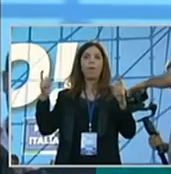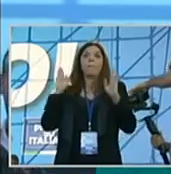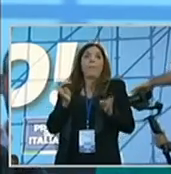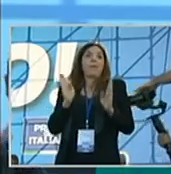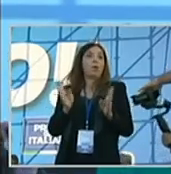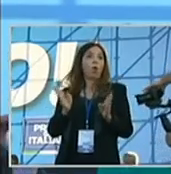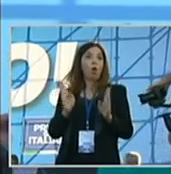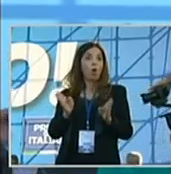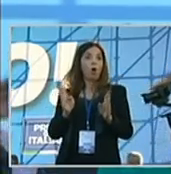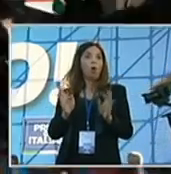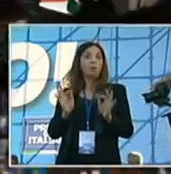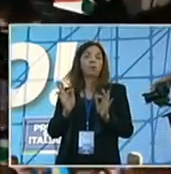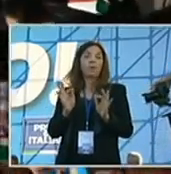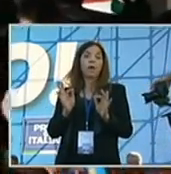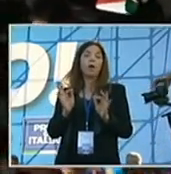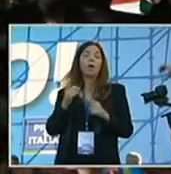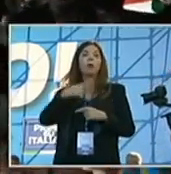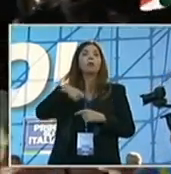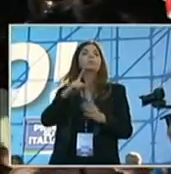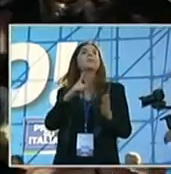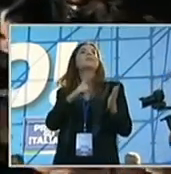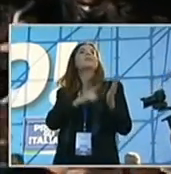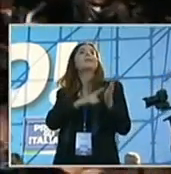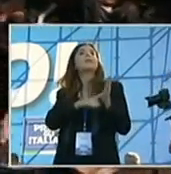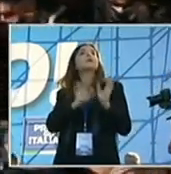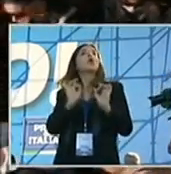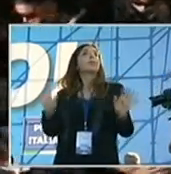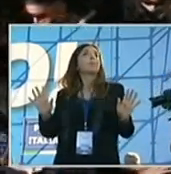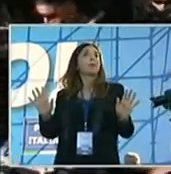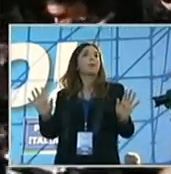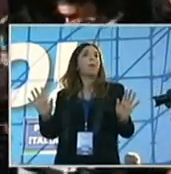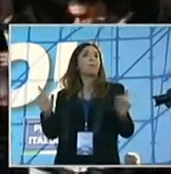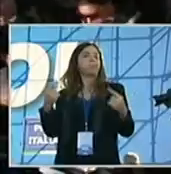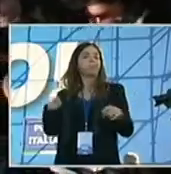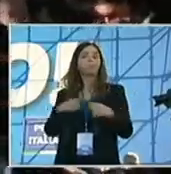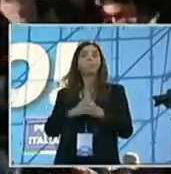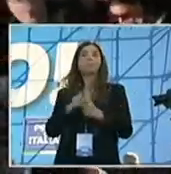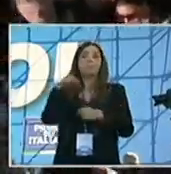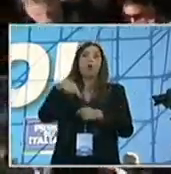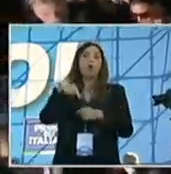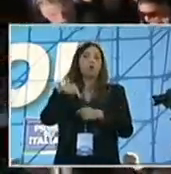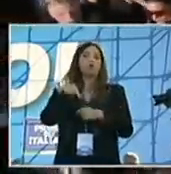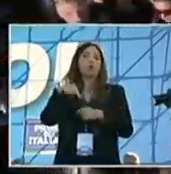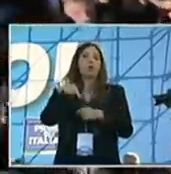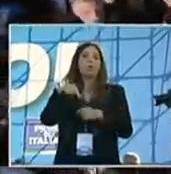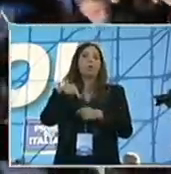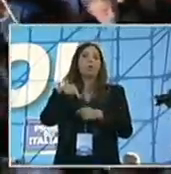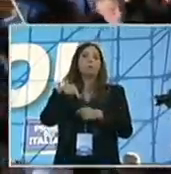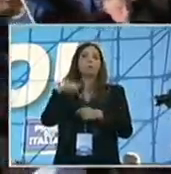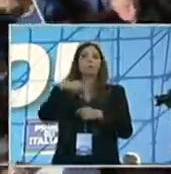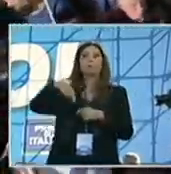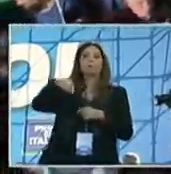pericolosa per il nostro diritto alla libertà. Oggi dunque siamo